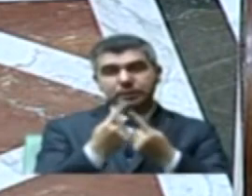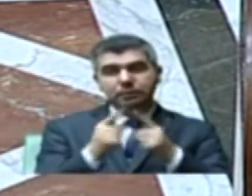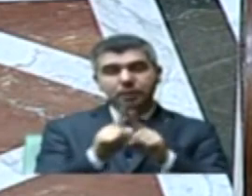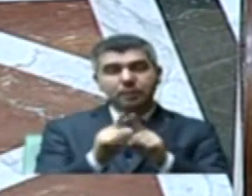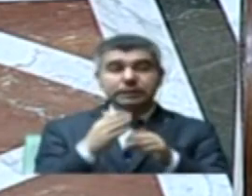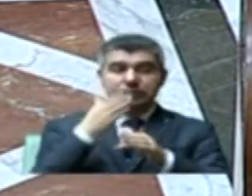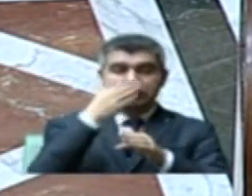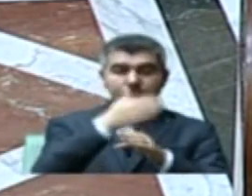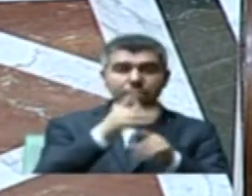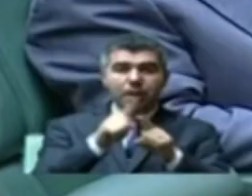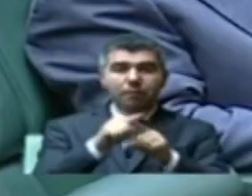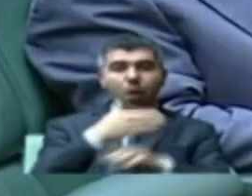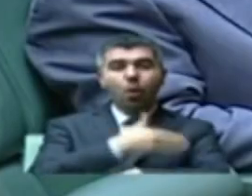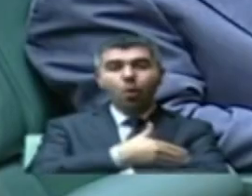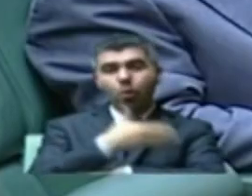العابرين